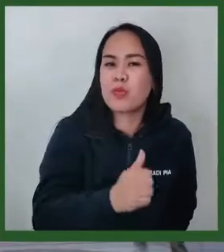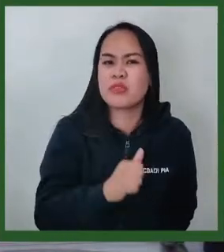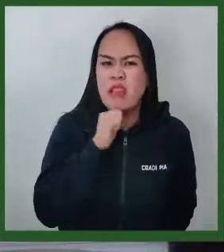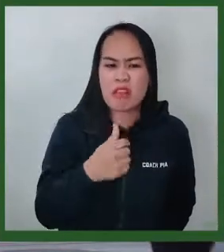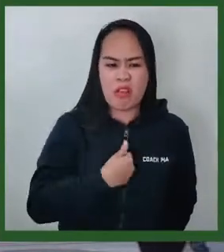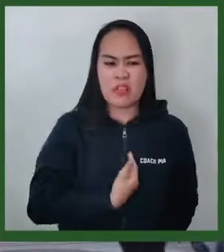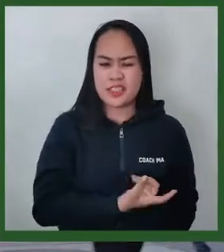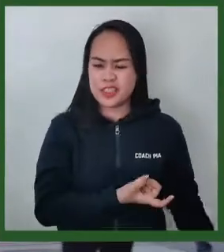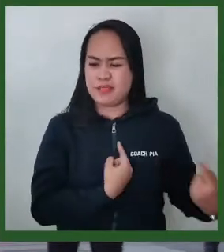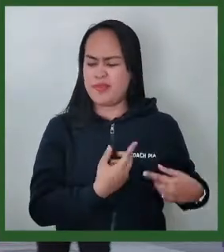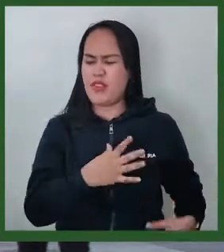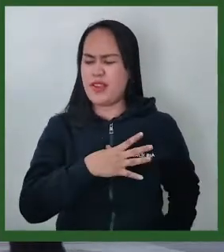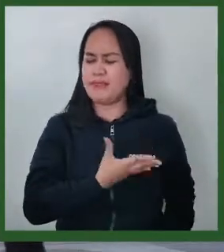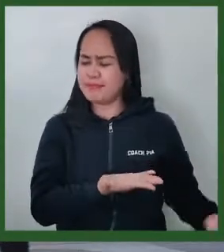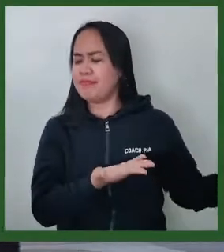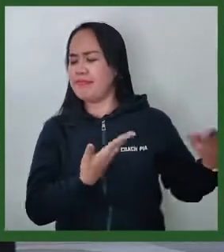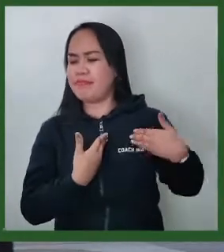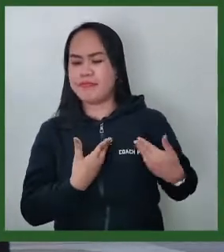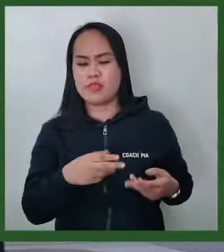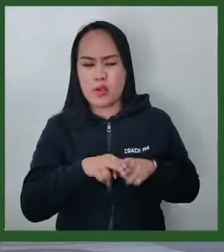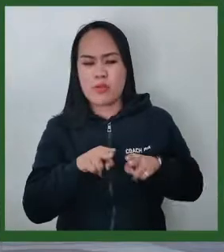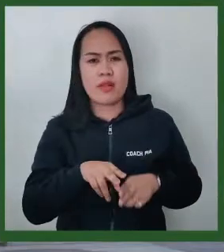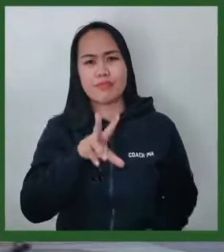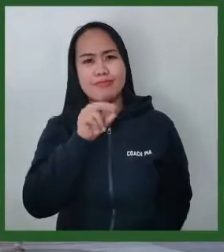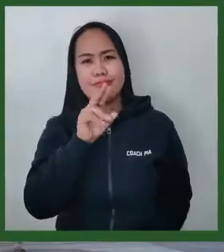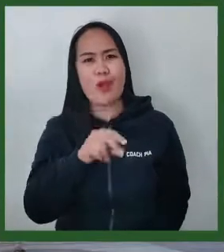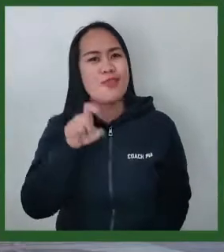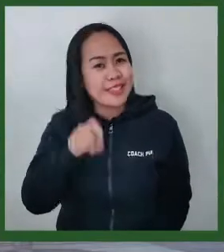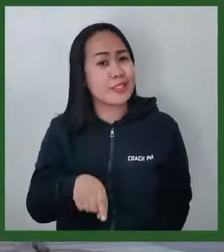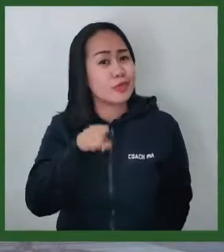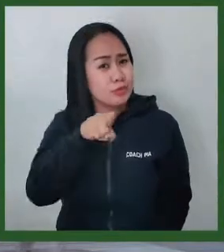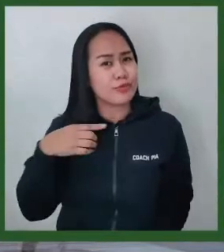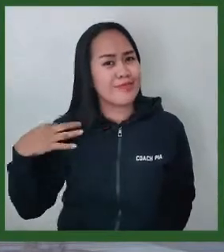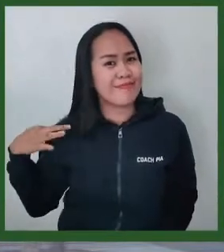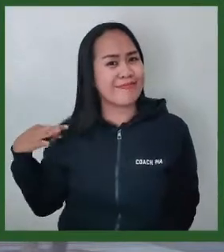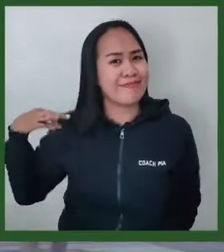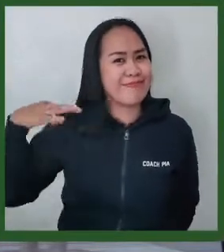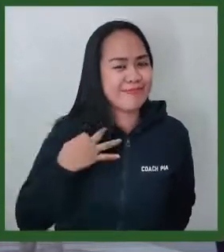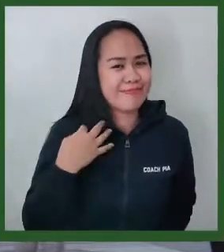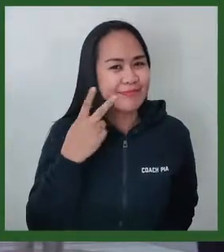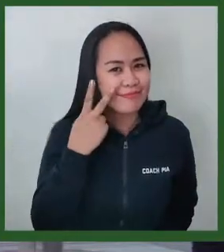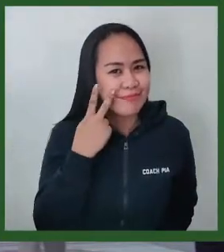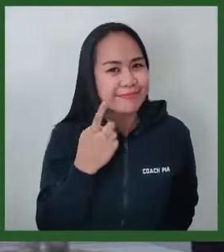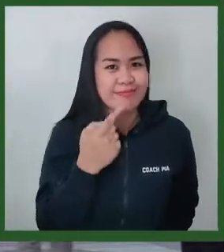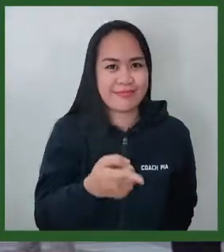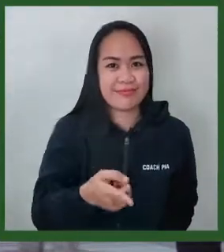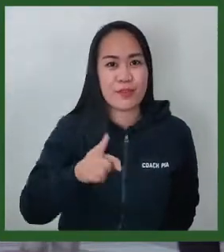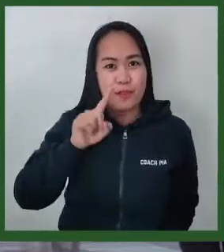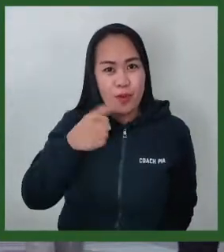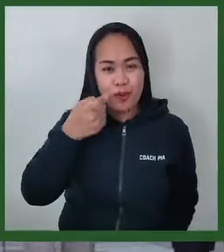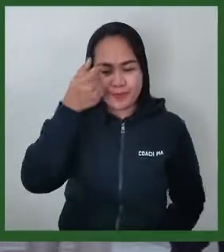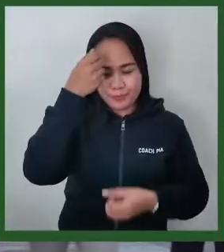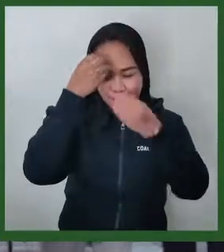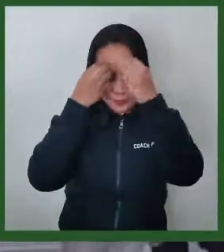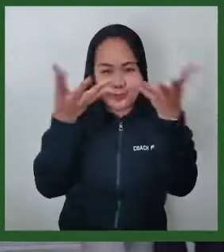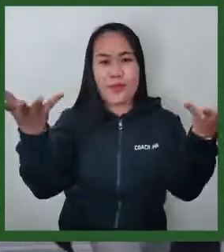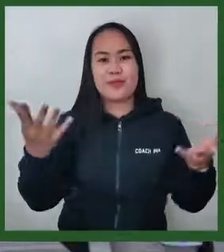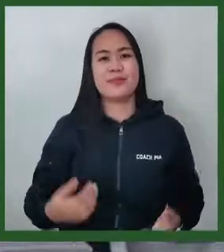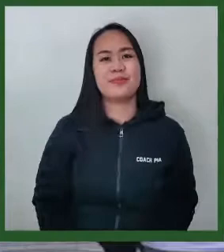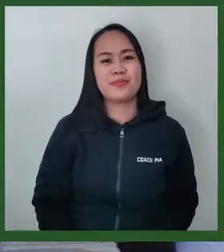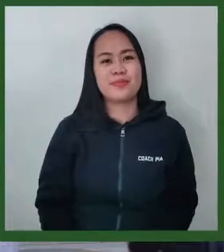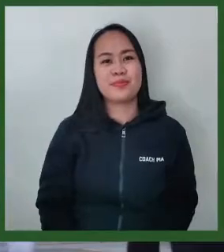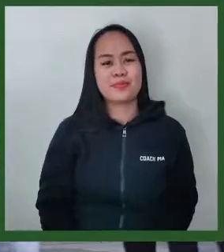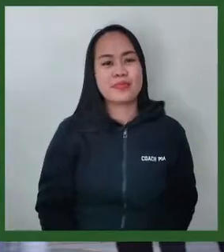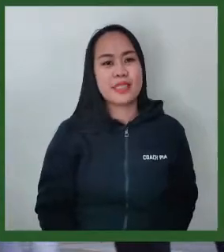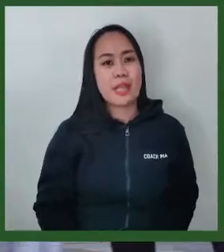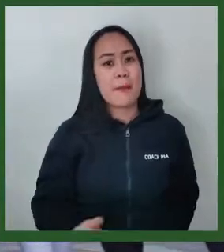malaman ang iba't ibang mga activities ng Barangay San Antonio. So bago po tayo magtapos, nais ko lang magpasalamat,